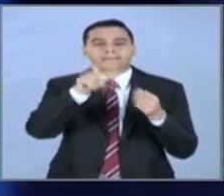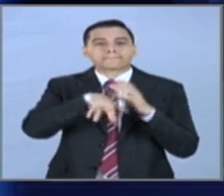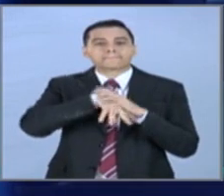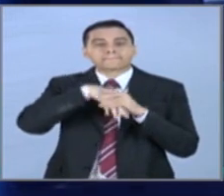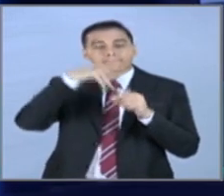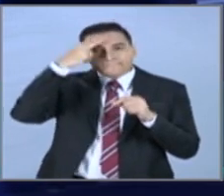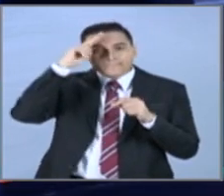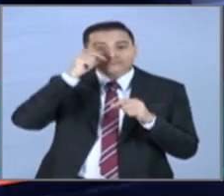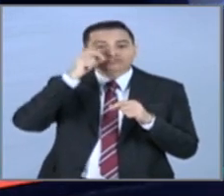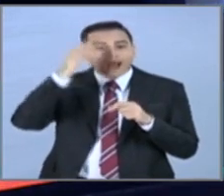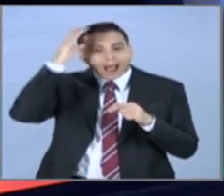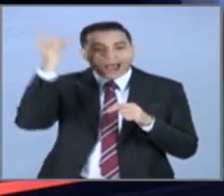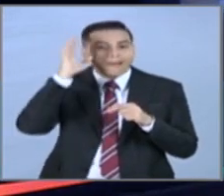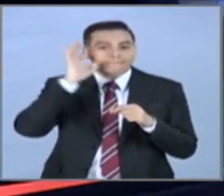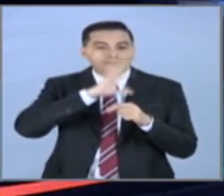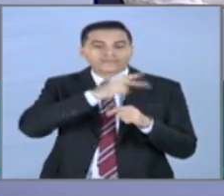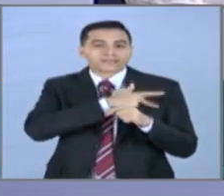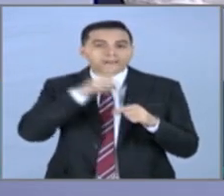نشر الفرضية دي عام